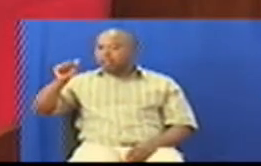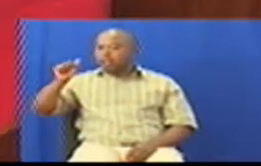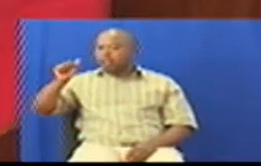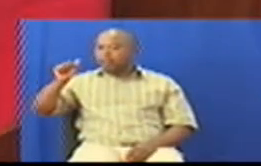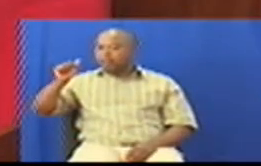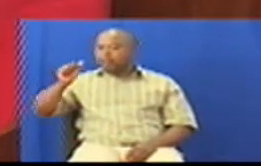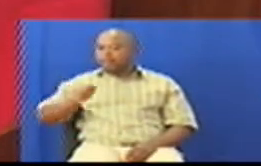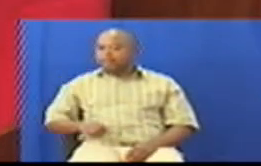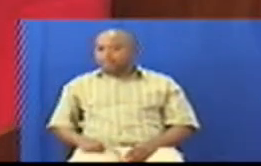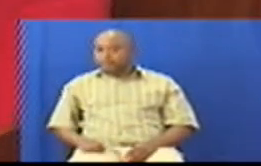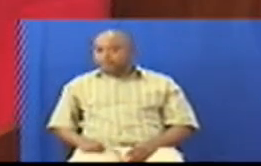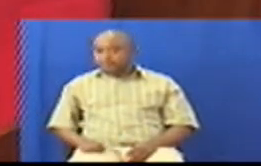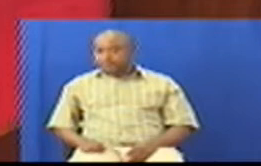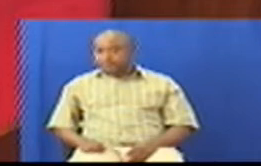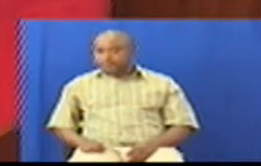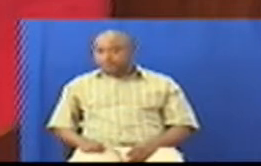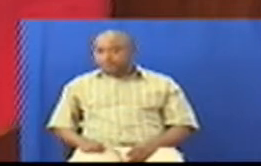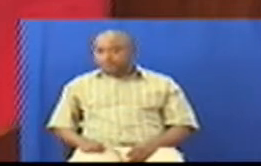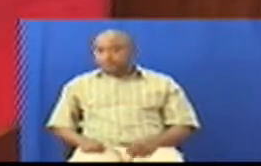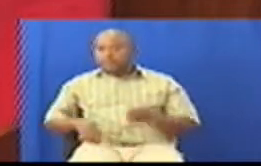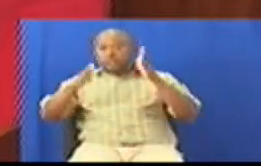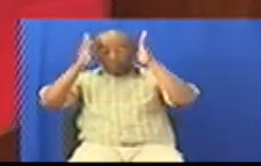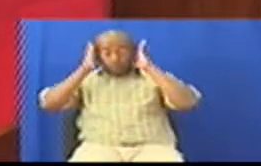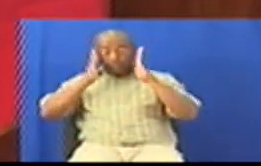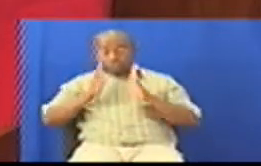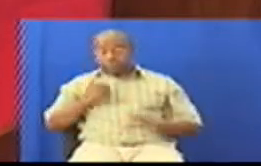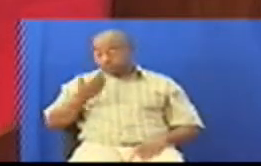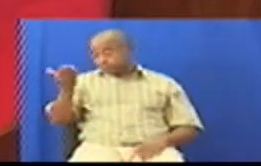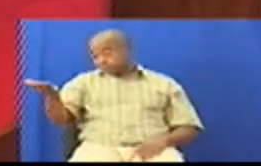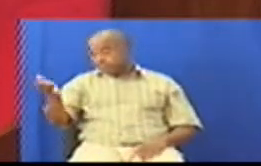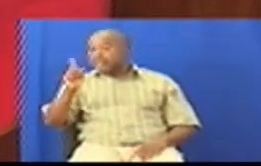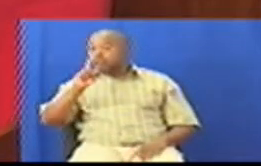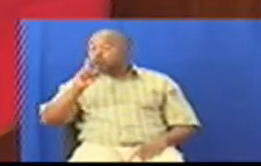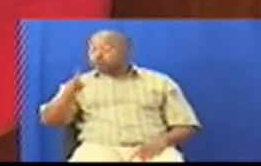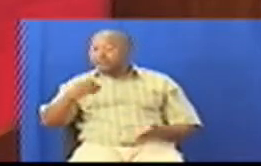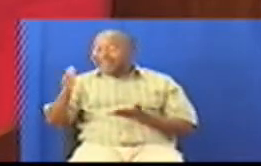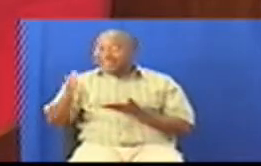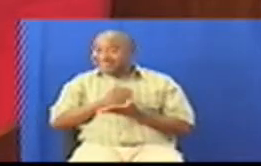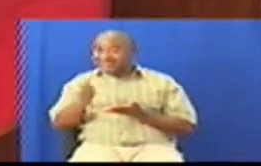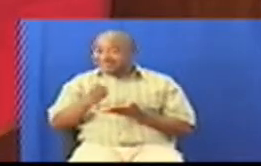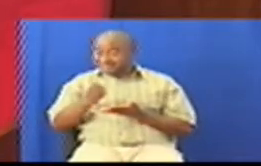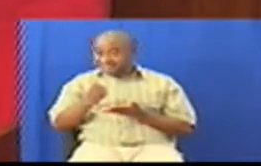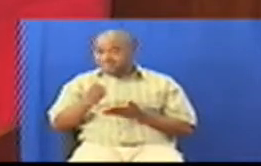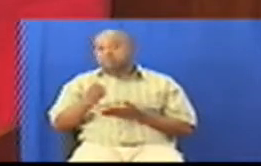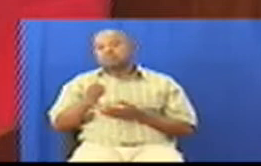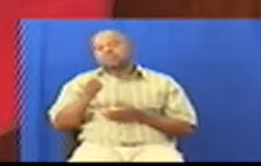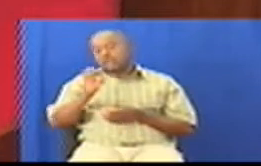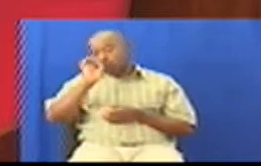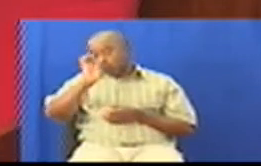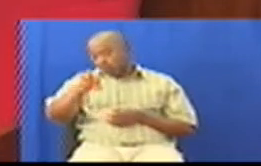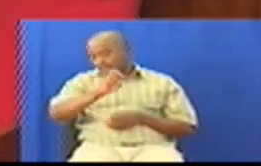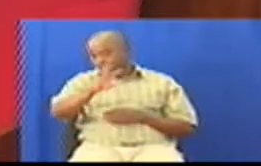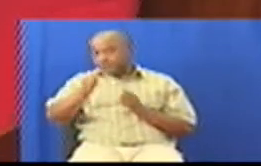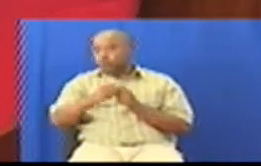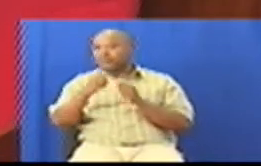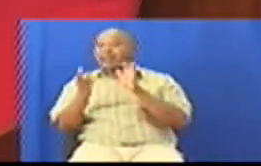hapa nina hukumu ya kesi namba 112, kesi ya jinai ya mwaka 2018